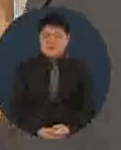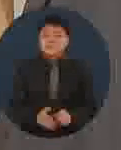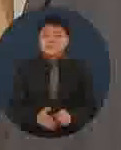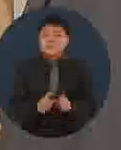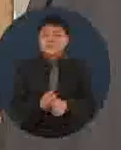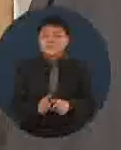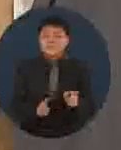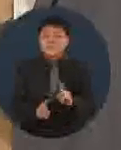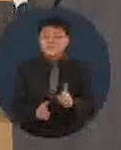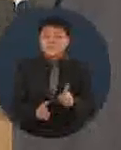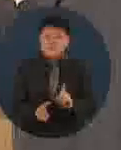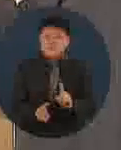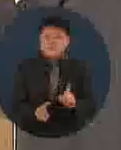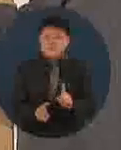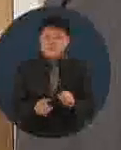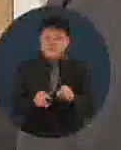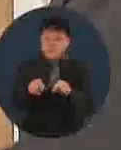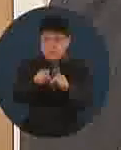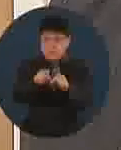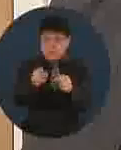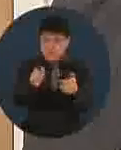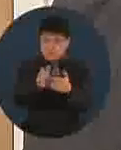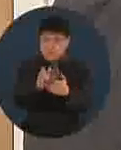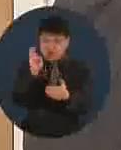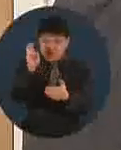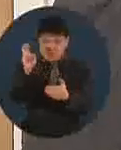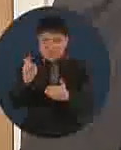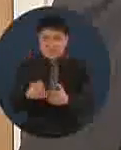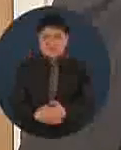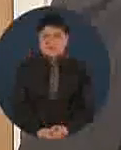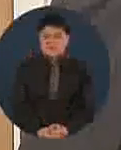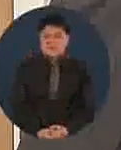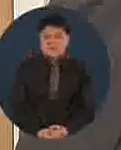거기서는 뭐 이렇게 이제 늘어주기까지 될 것 같습니다. 네.